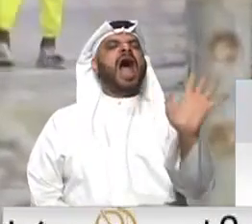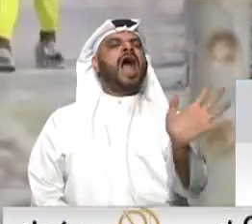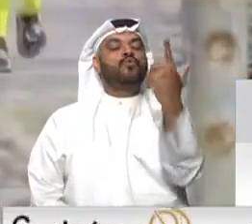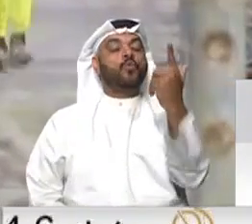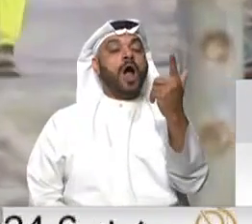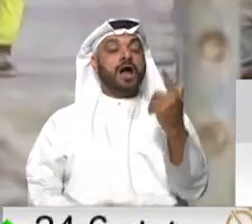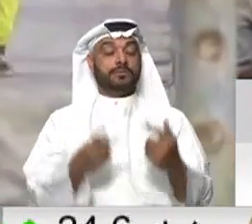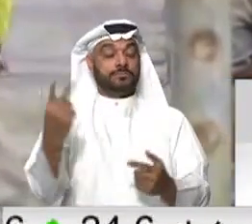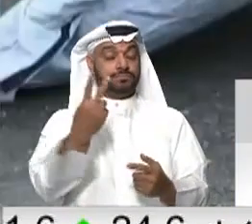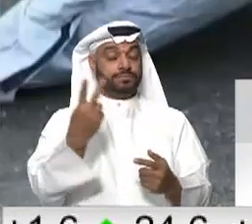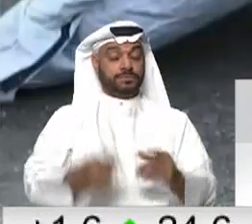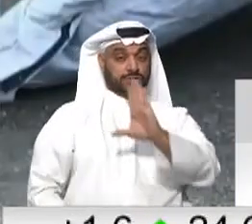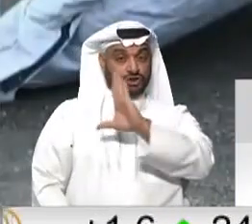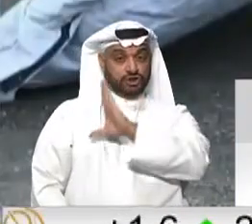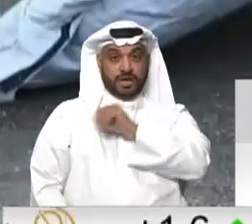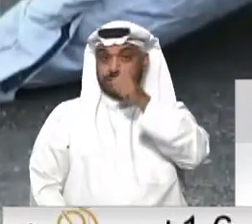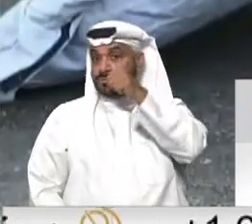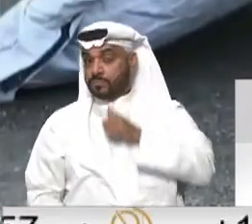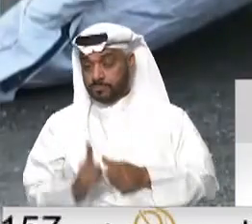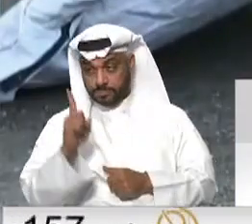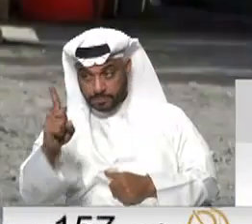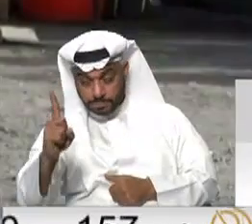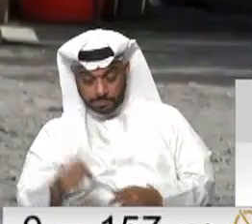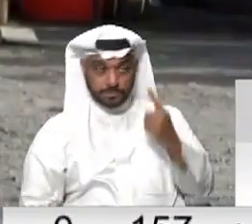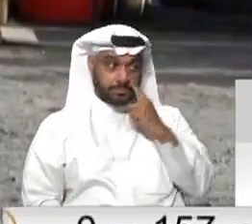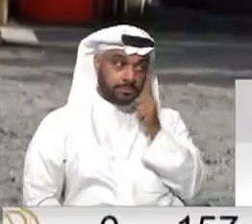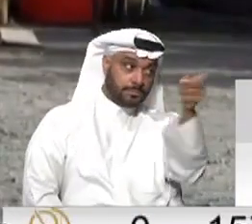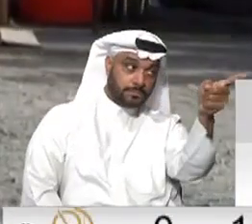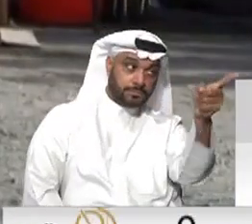الهدنة، إلا أنها فعلا يعني الهدنة